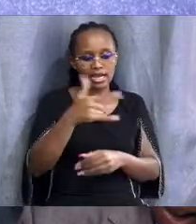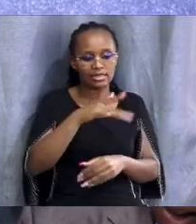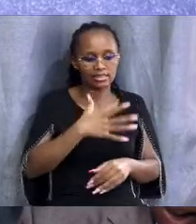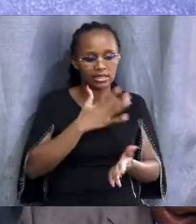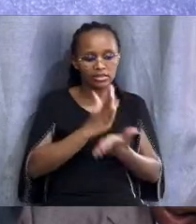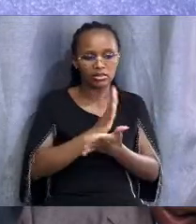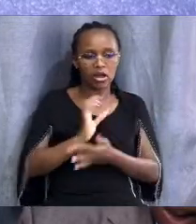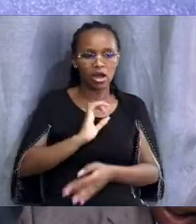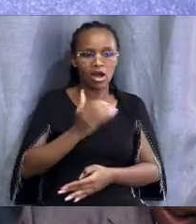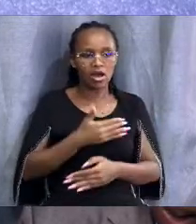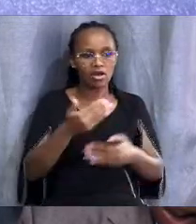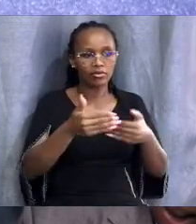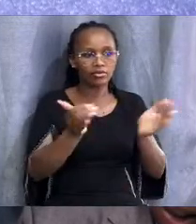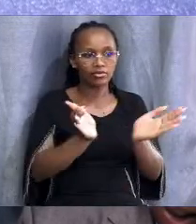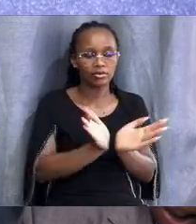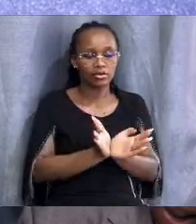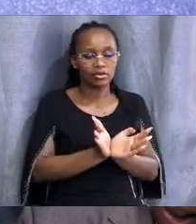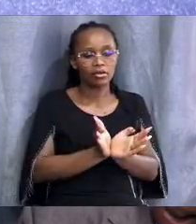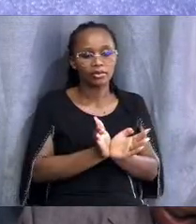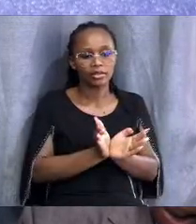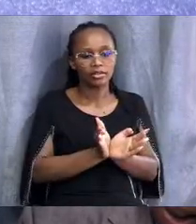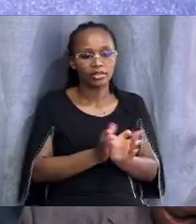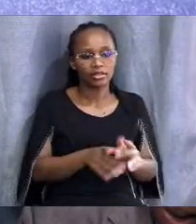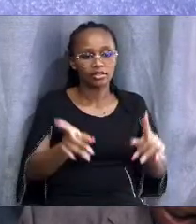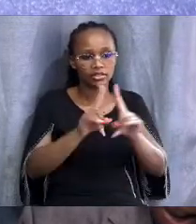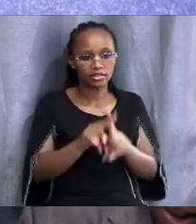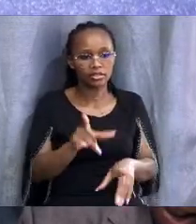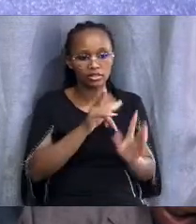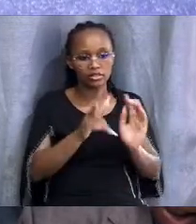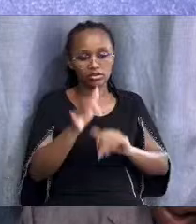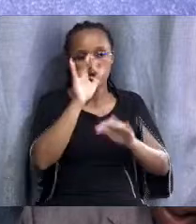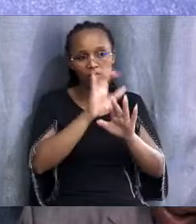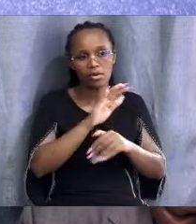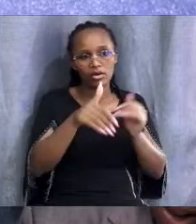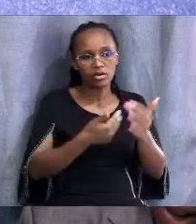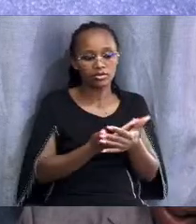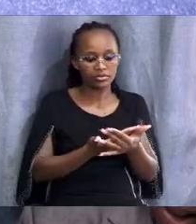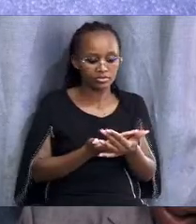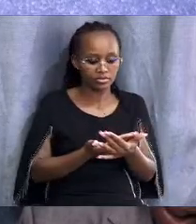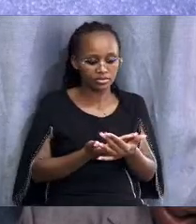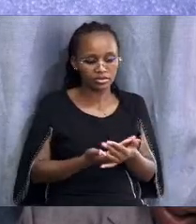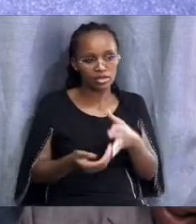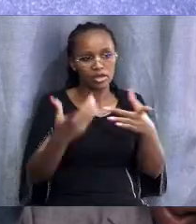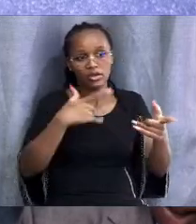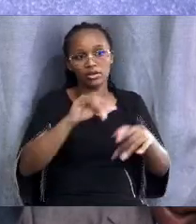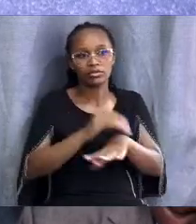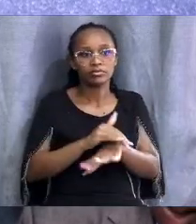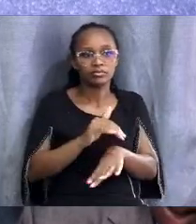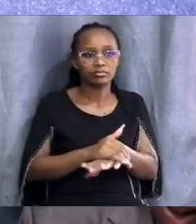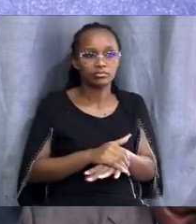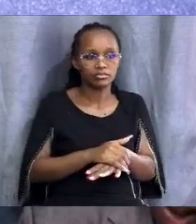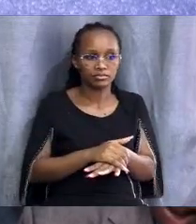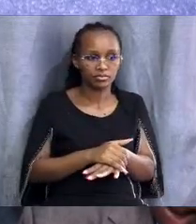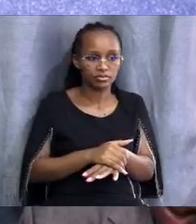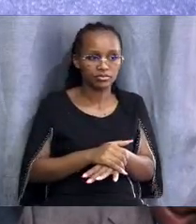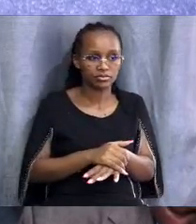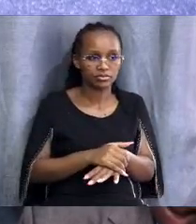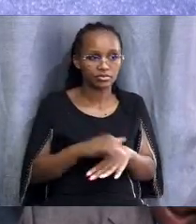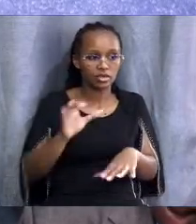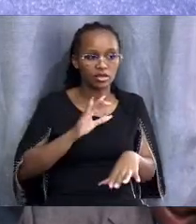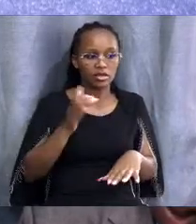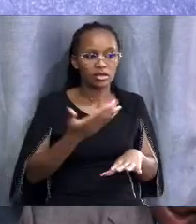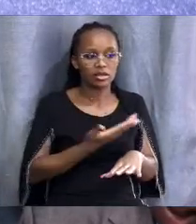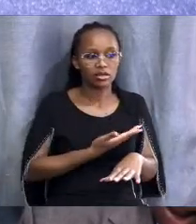haswa familia ya waenda zao, na uendelee kuwabariki na kuwatenda mema. Haya